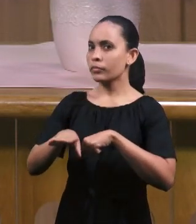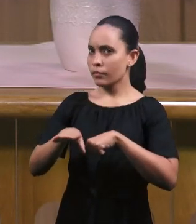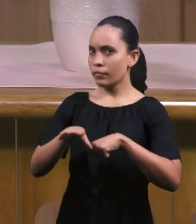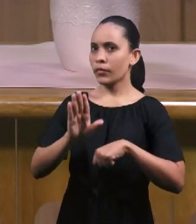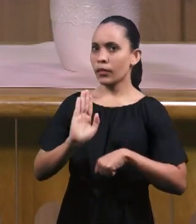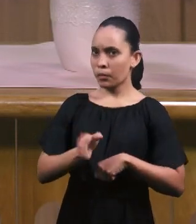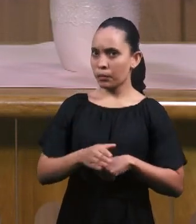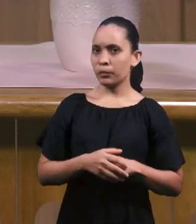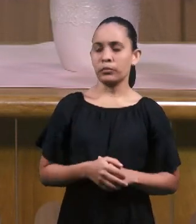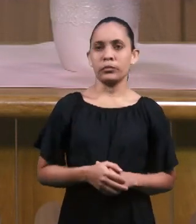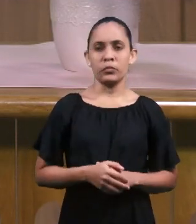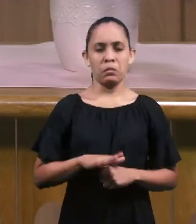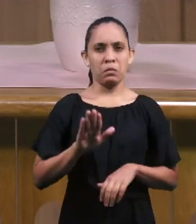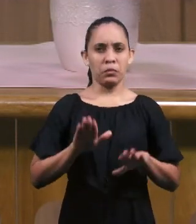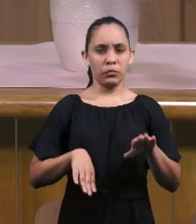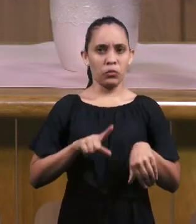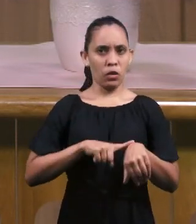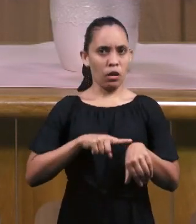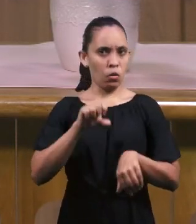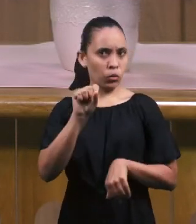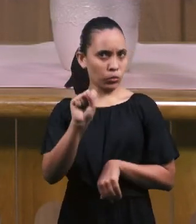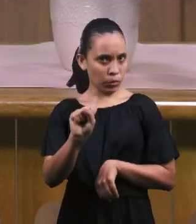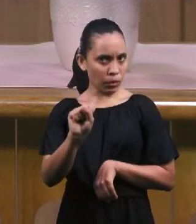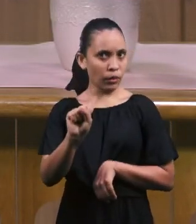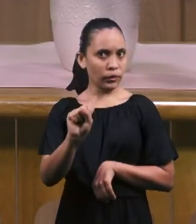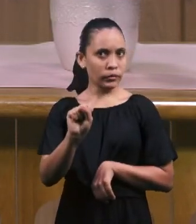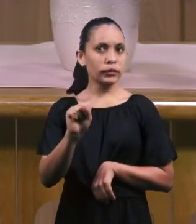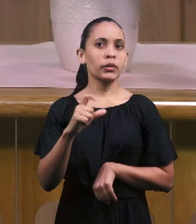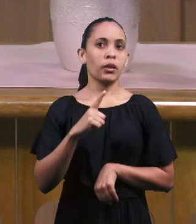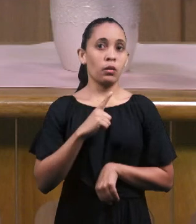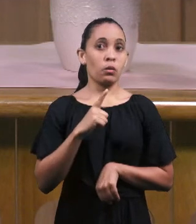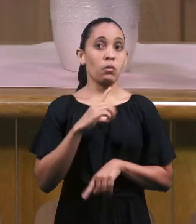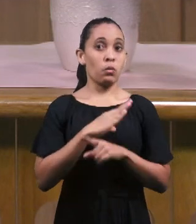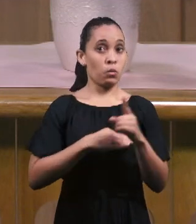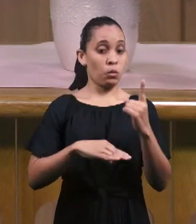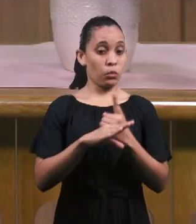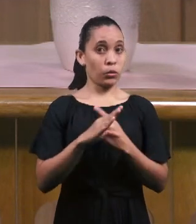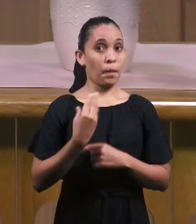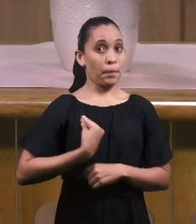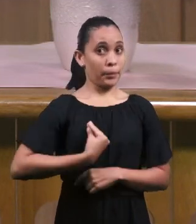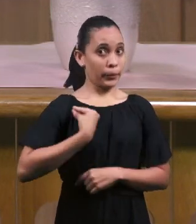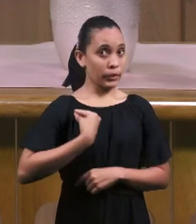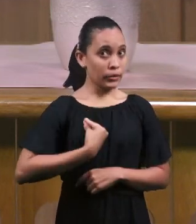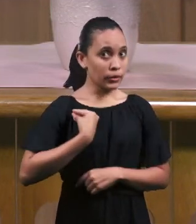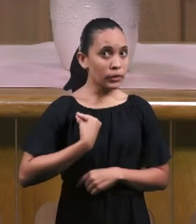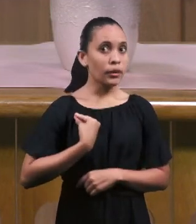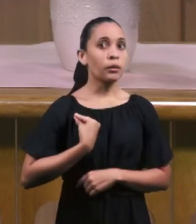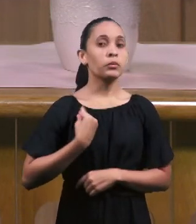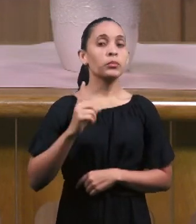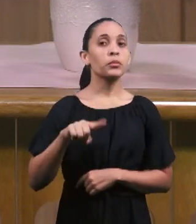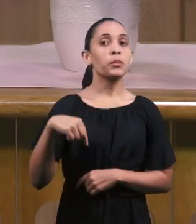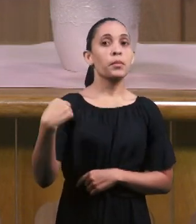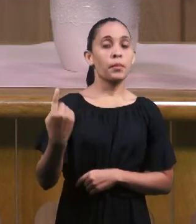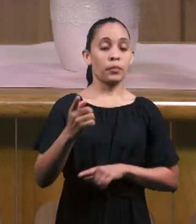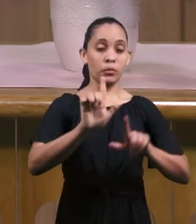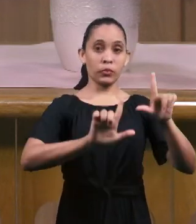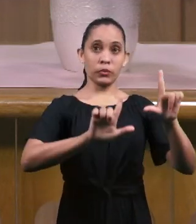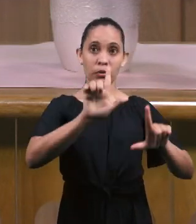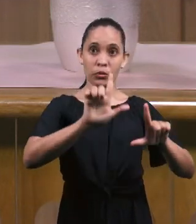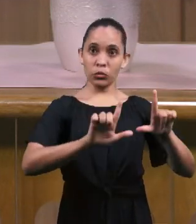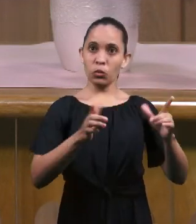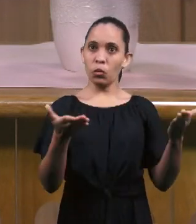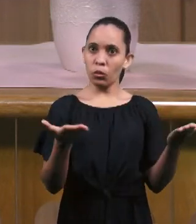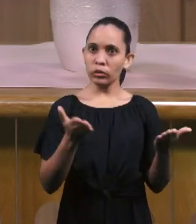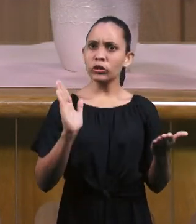culte juste après, à 20h, naturellement. Il y aura le culte dans les églises, le culte présentiel plutôt, et le programme de télé